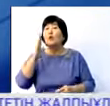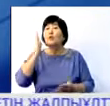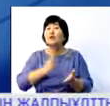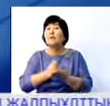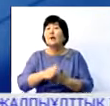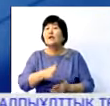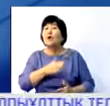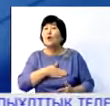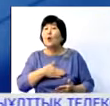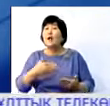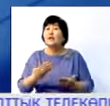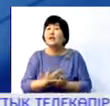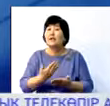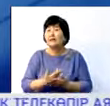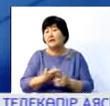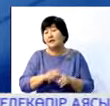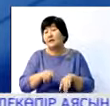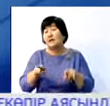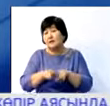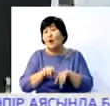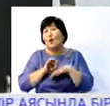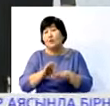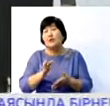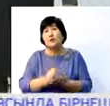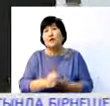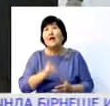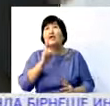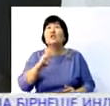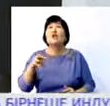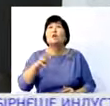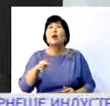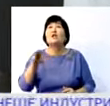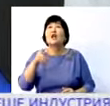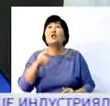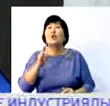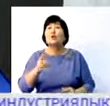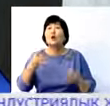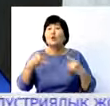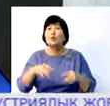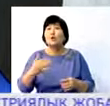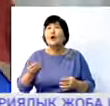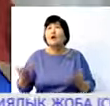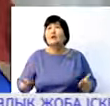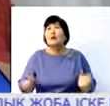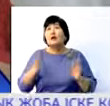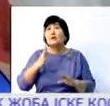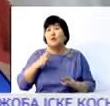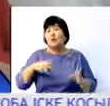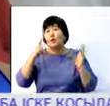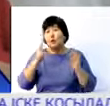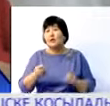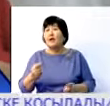рухани жаңғыру бағдарламасы аясында ұйымдастырылып отыр. Кенже Махамбетова Жаңақорған ауданының тумасы. Тағдыр тәлкегіне ұшыраса